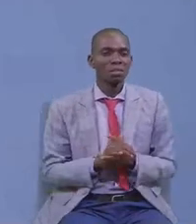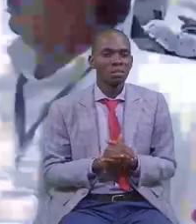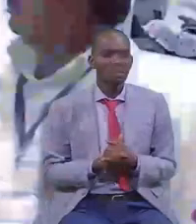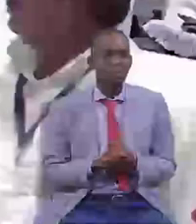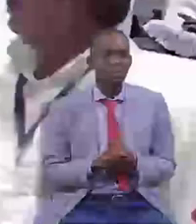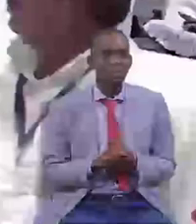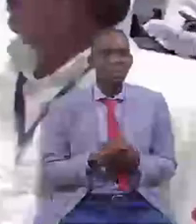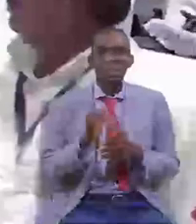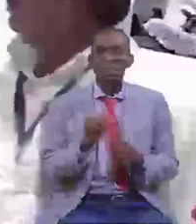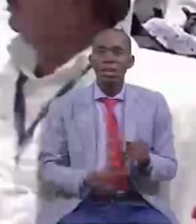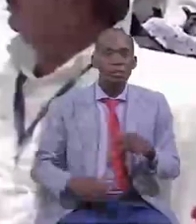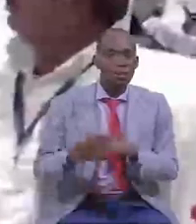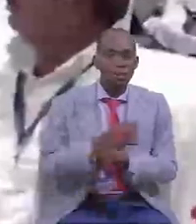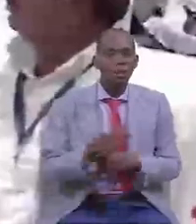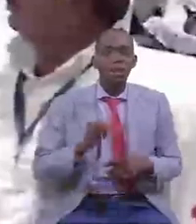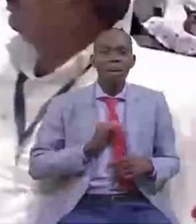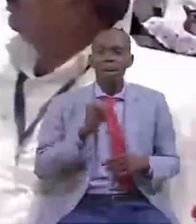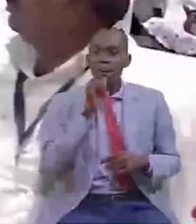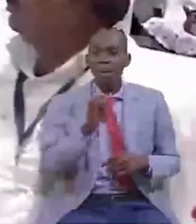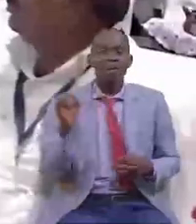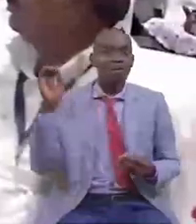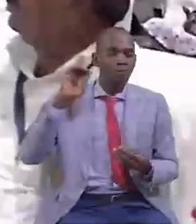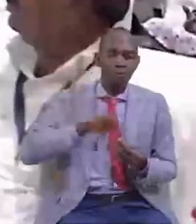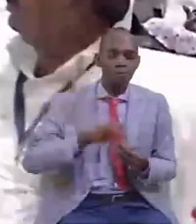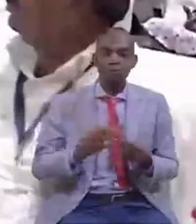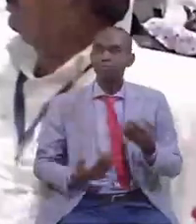Et maintenant, là, ma flamme a augmenté.